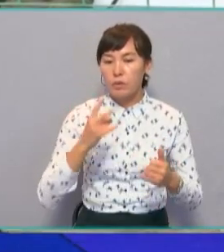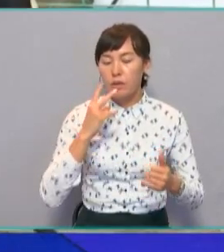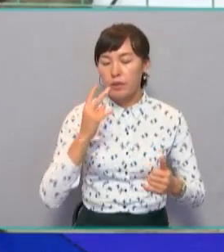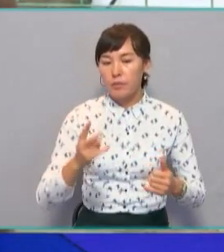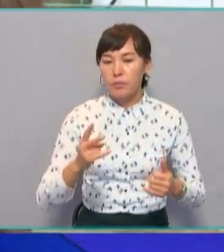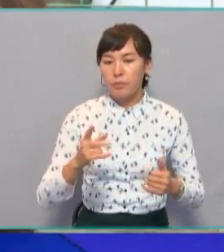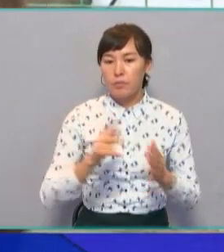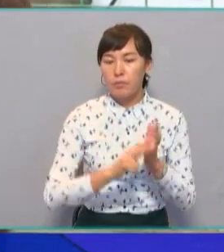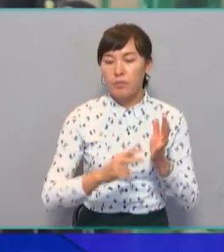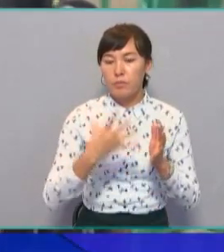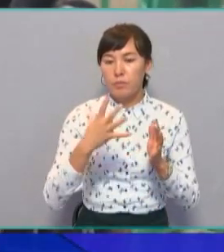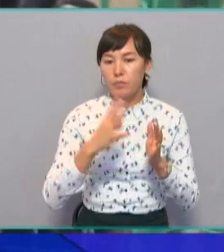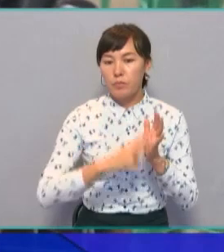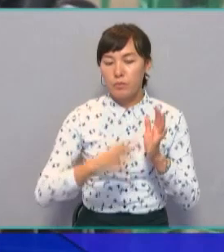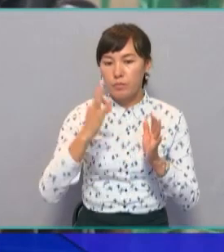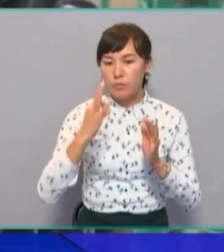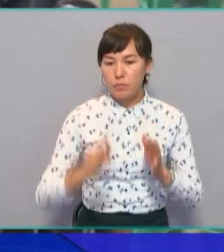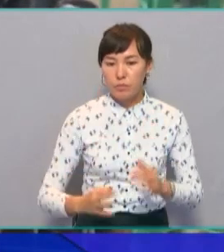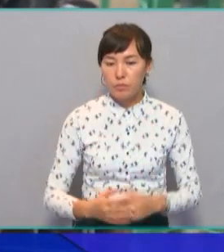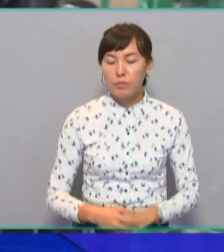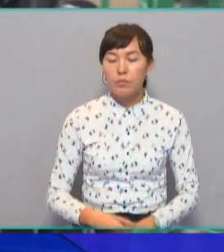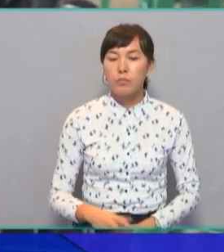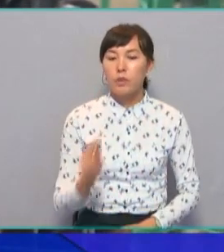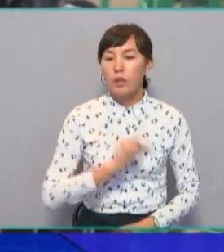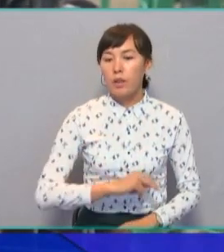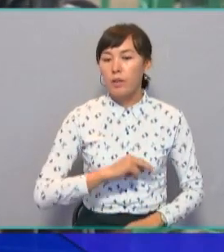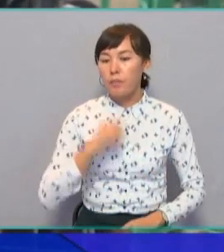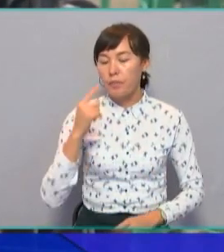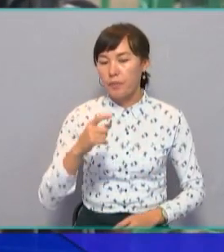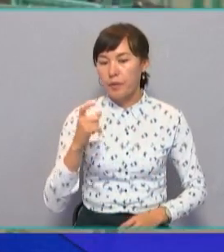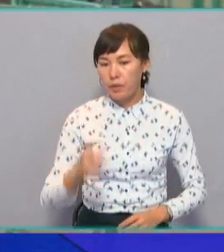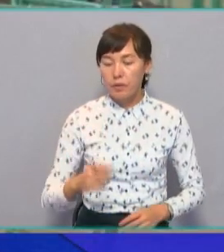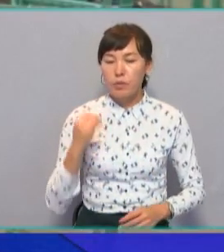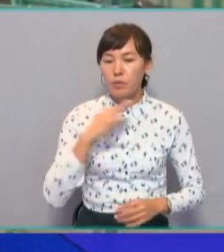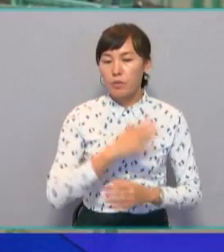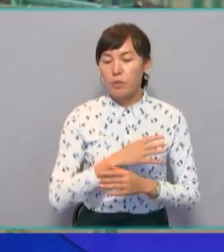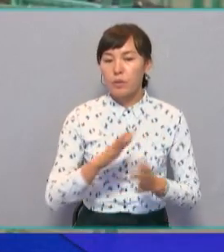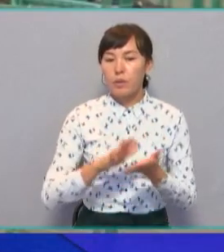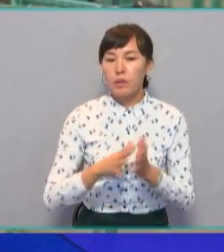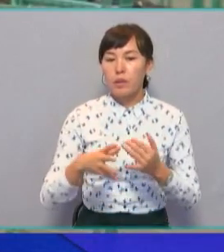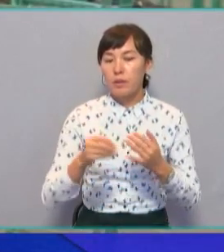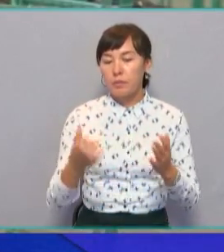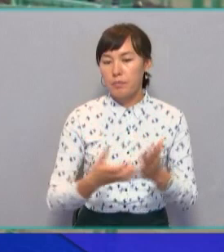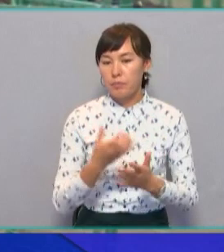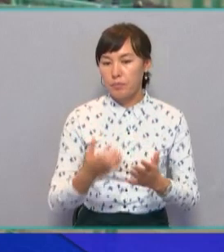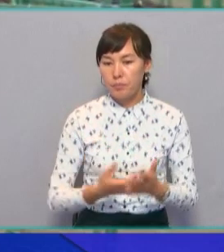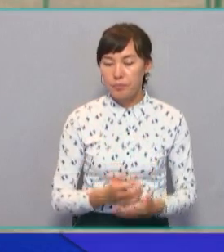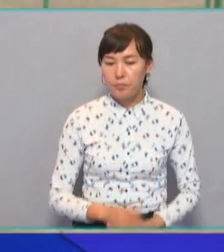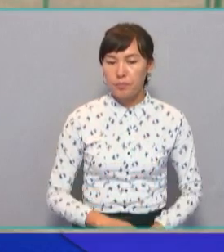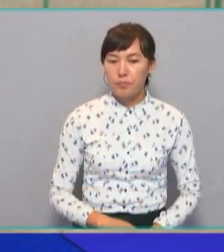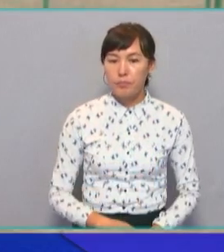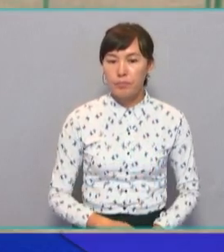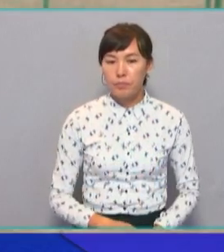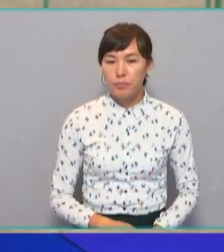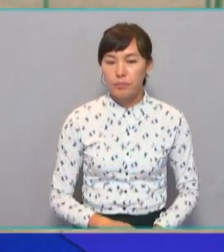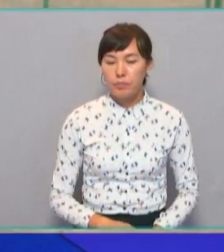көрсеткіші 85-90%-дан аспайды. Шаруалардың айтуынша мал басын көбейтуге жайылым жер жетіспейді екен. Жер тарылып